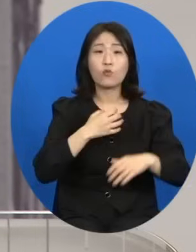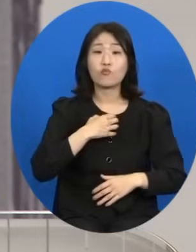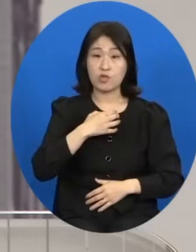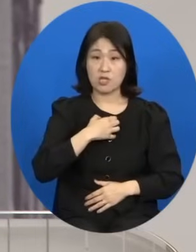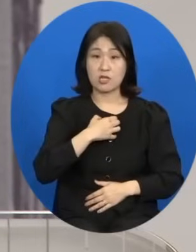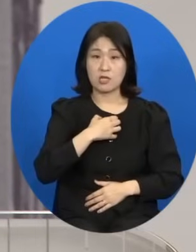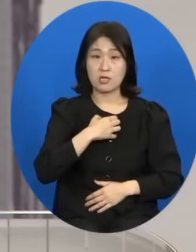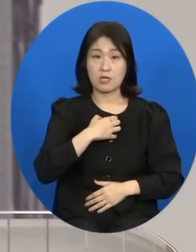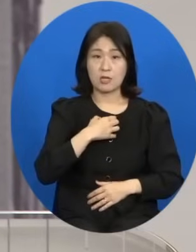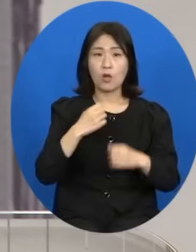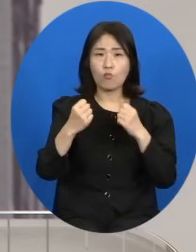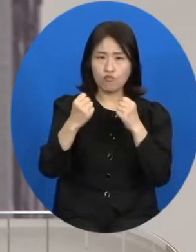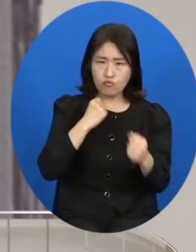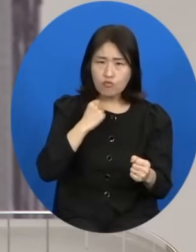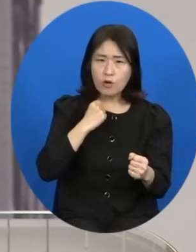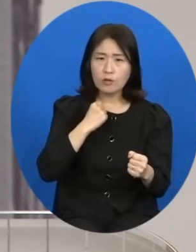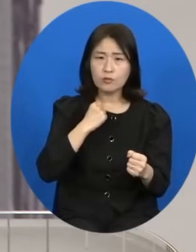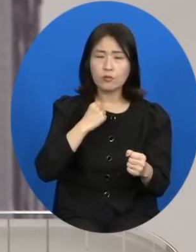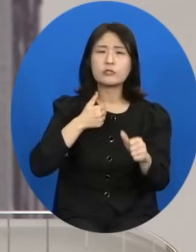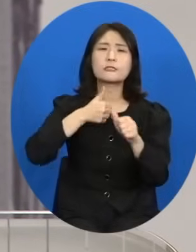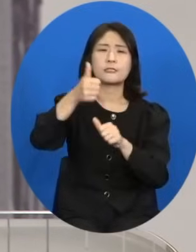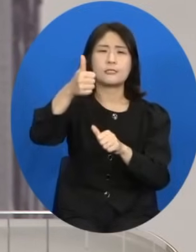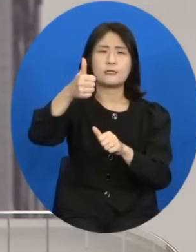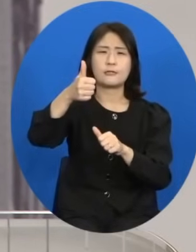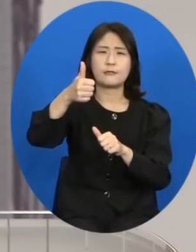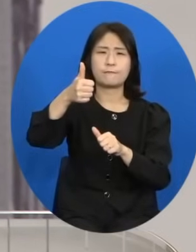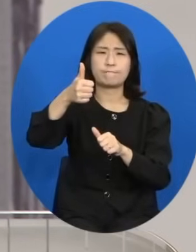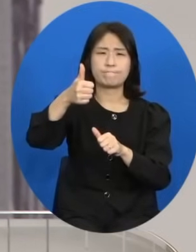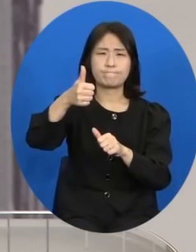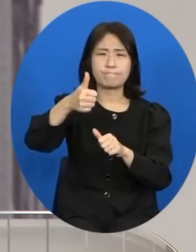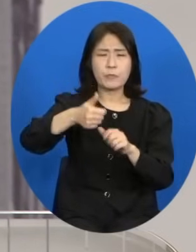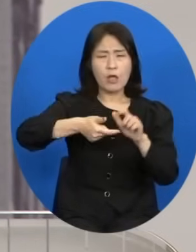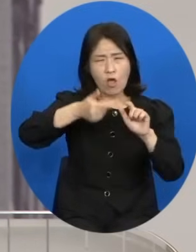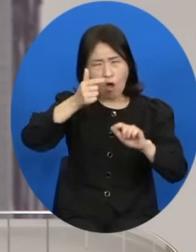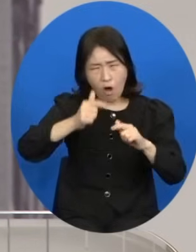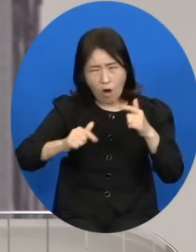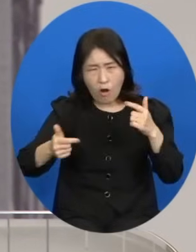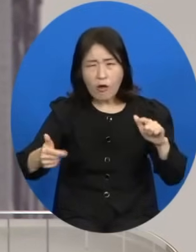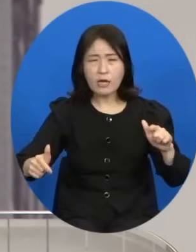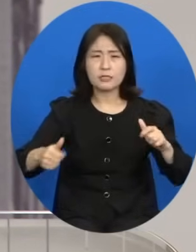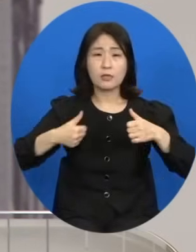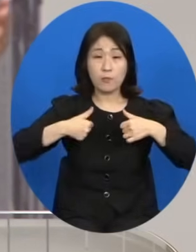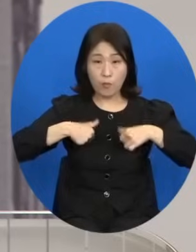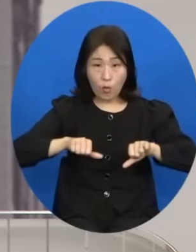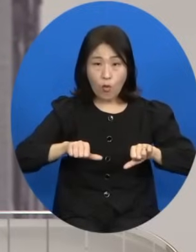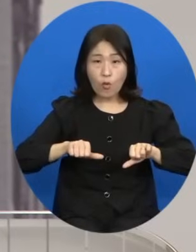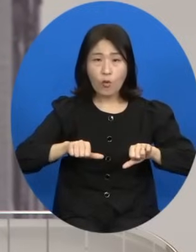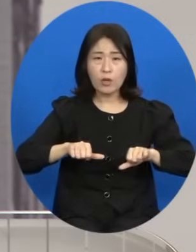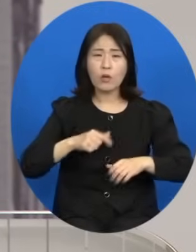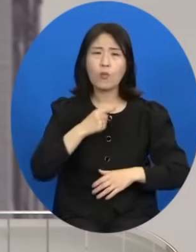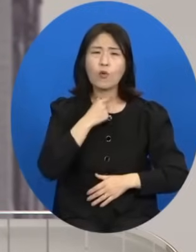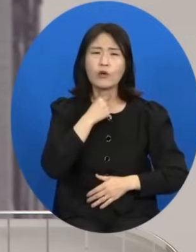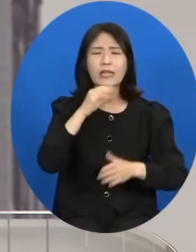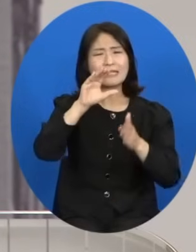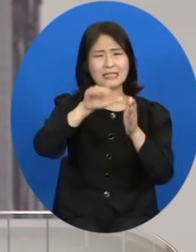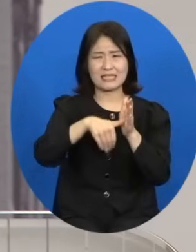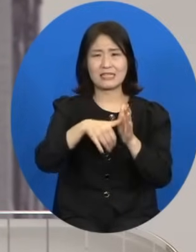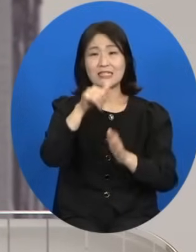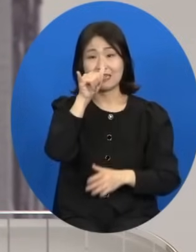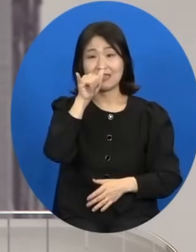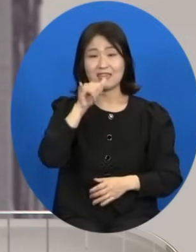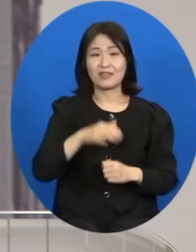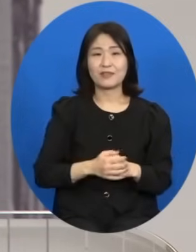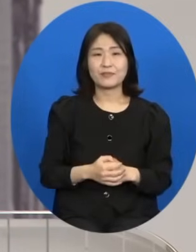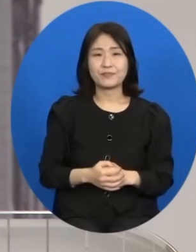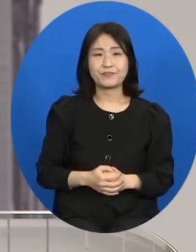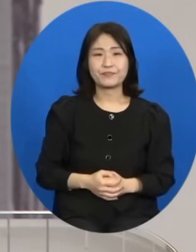의지함으로 그 위기를 지나가게 됩니다 그니까 수탄 중도에 얼마든지 포기하고 얼마든지 나에게